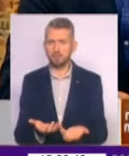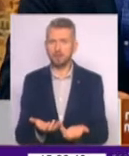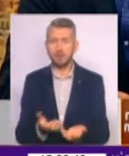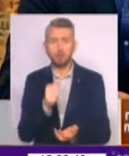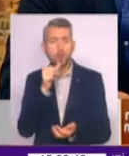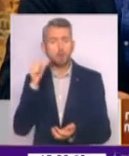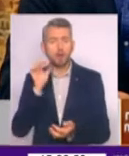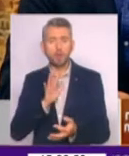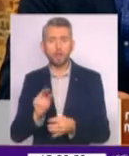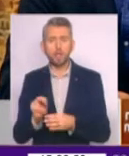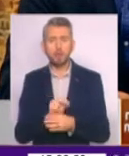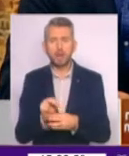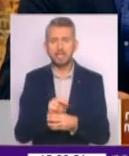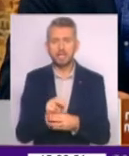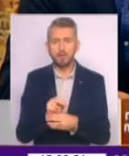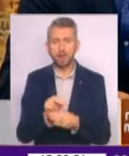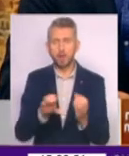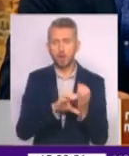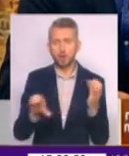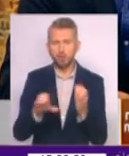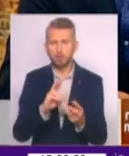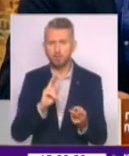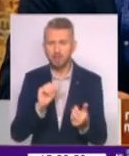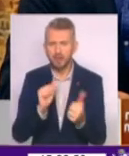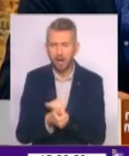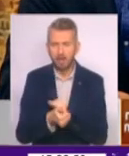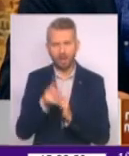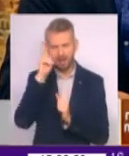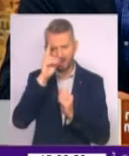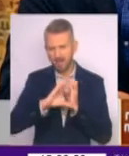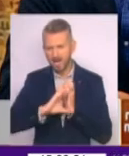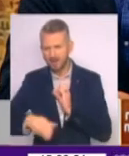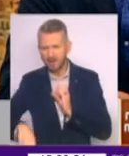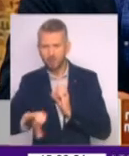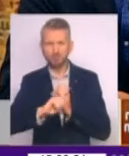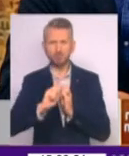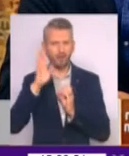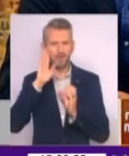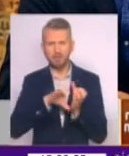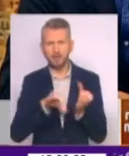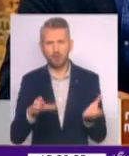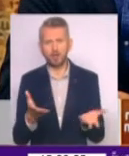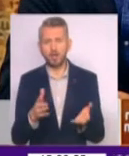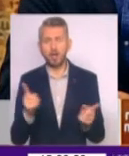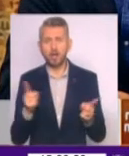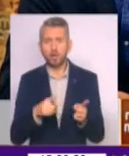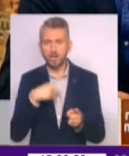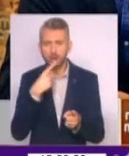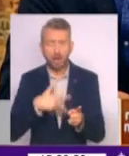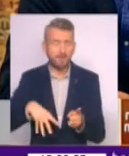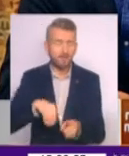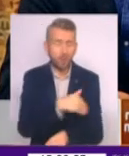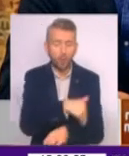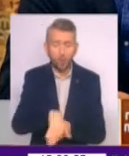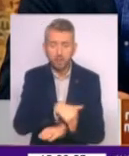В цьому році ремонтували, труби міняли, каналізацію, що там, я не знаю, водопровод. Короче говоря, всі вулиці були